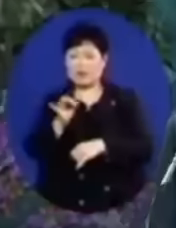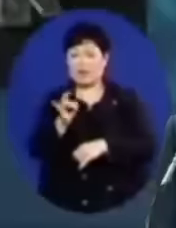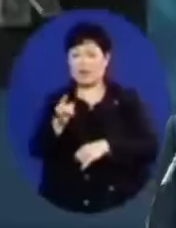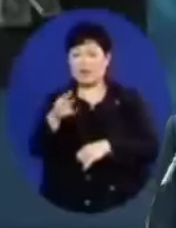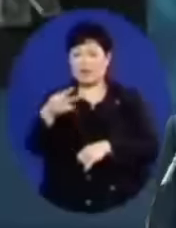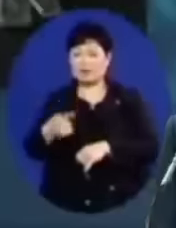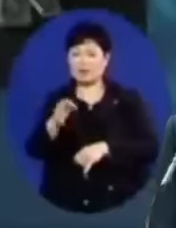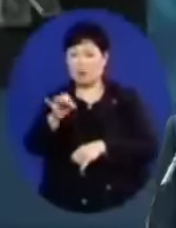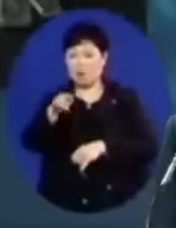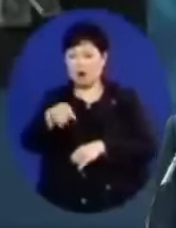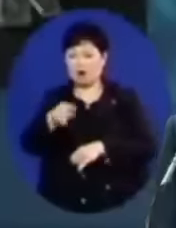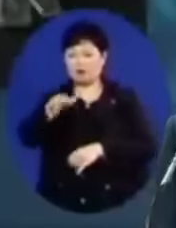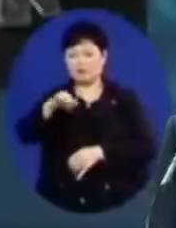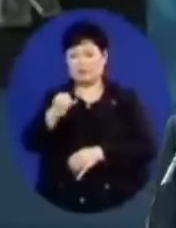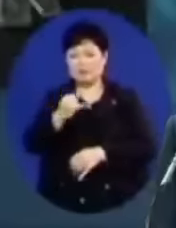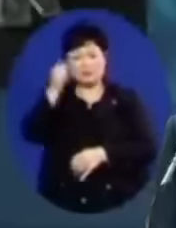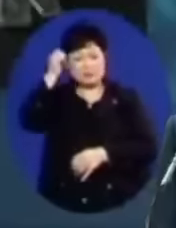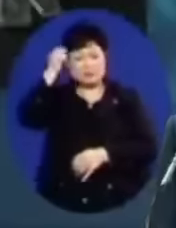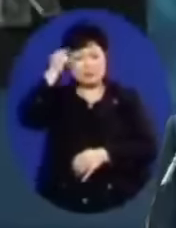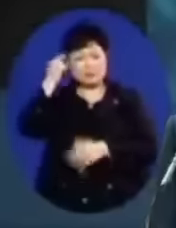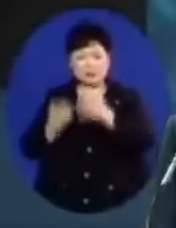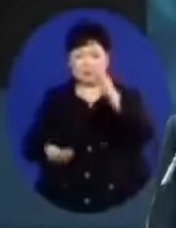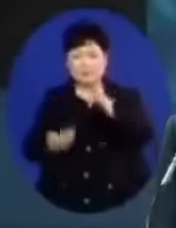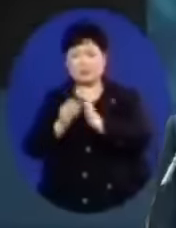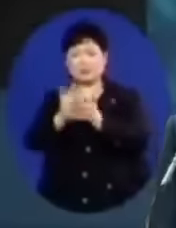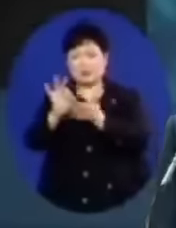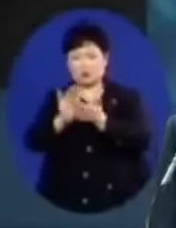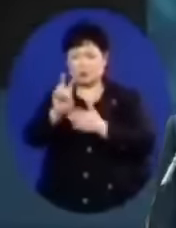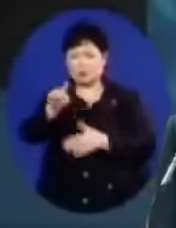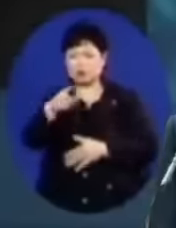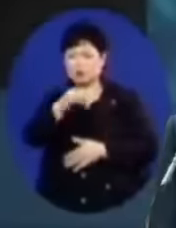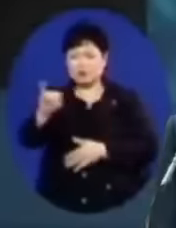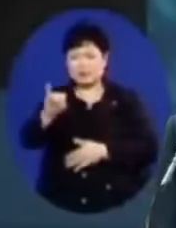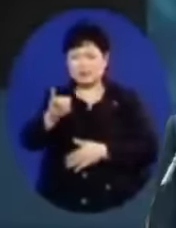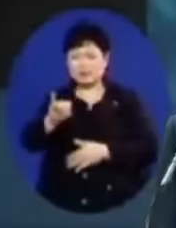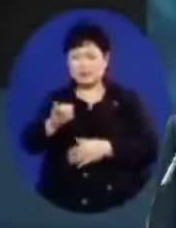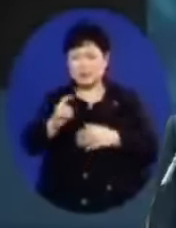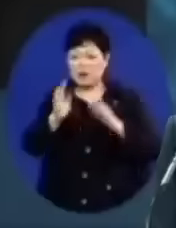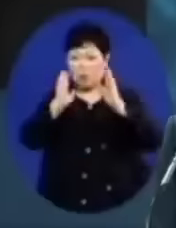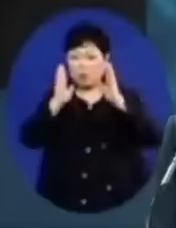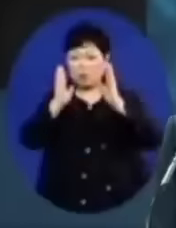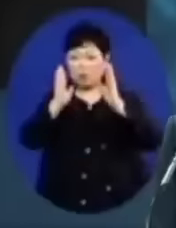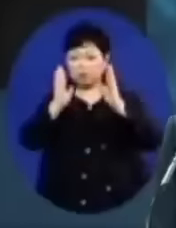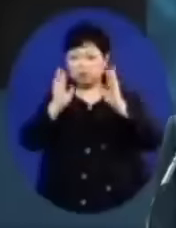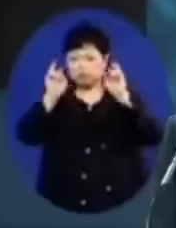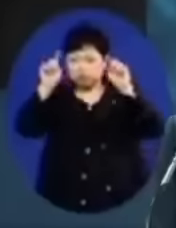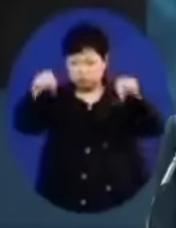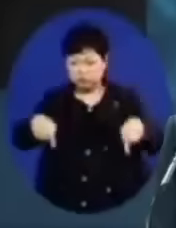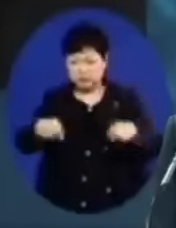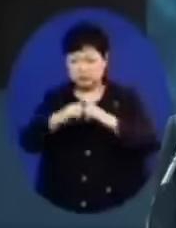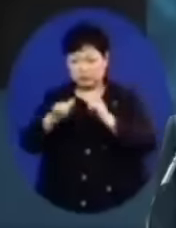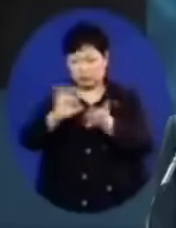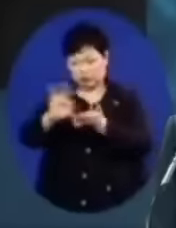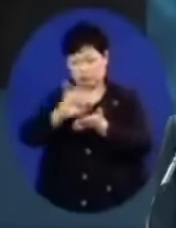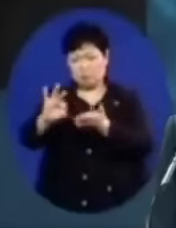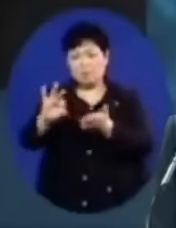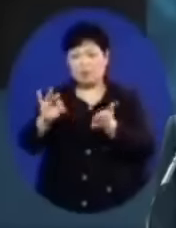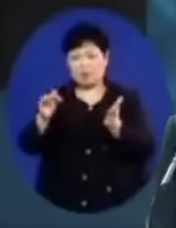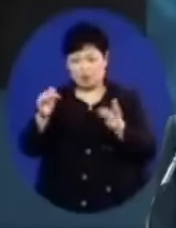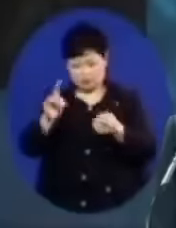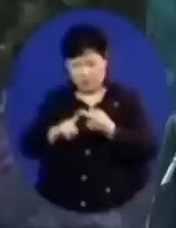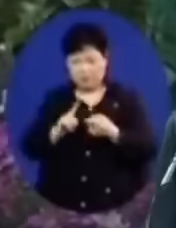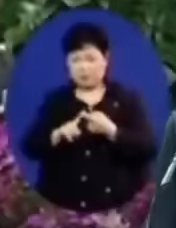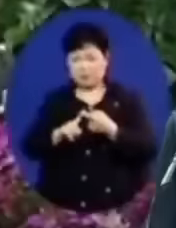같은 천재를 사용하겠는가 하면 드와이드 무디와 같이 무학자를 들어 위대한 복음의 사역의 꽃을